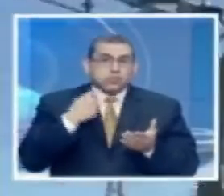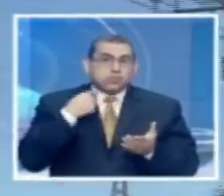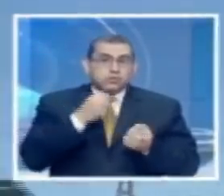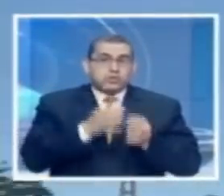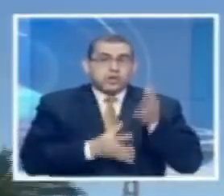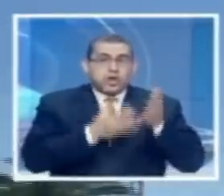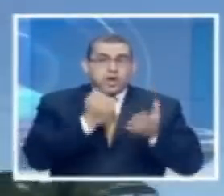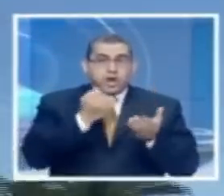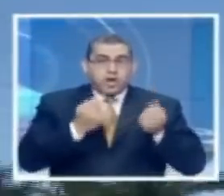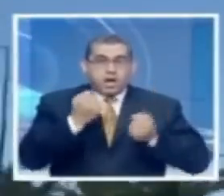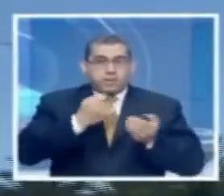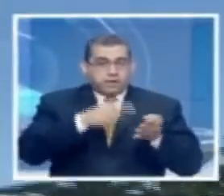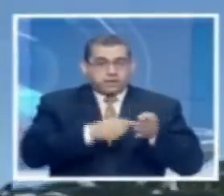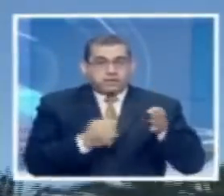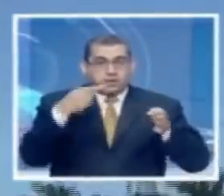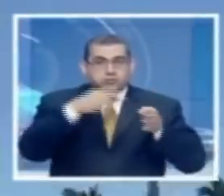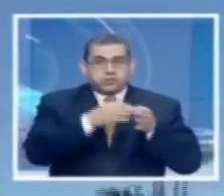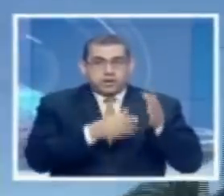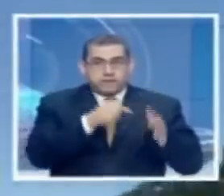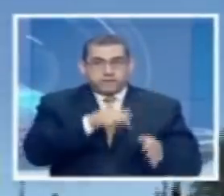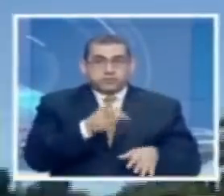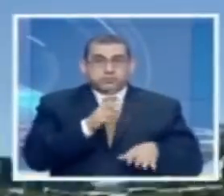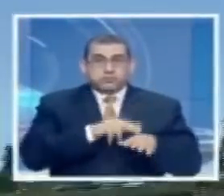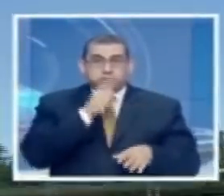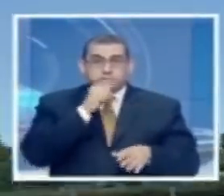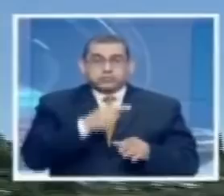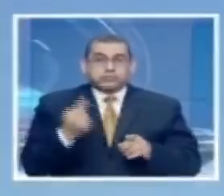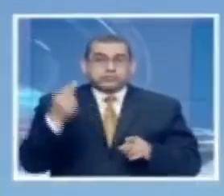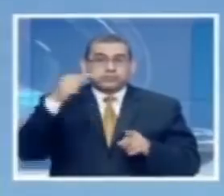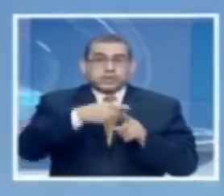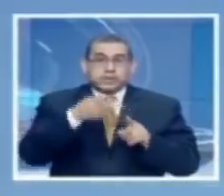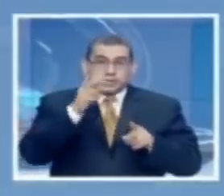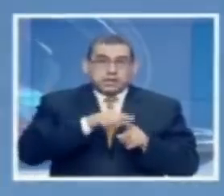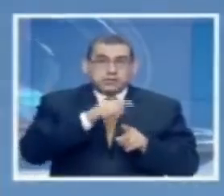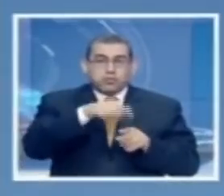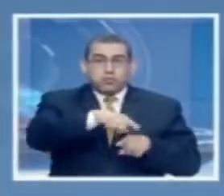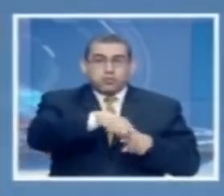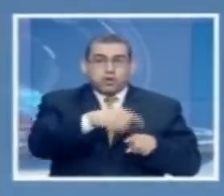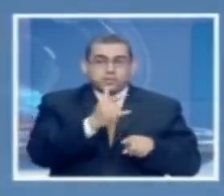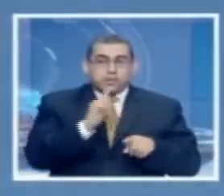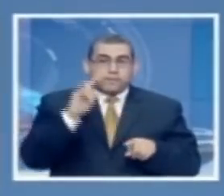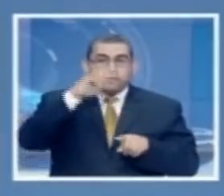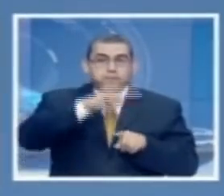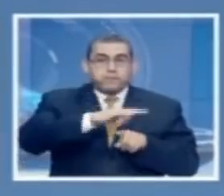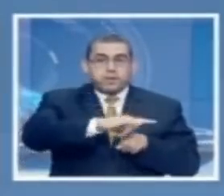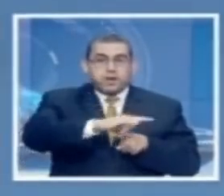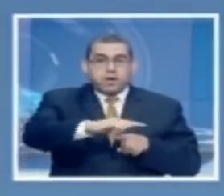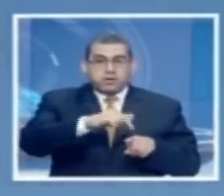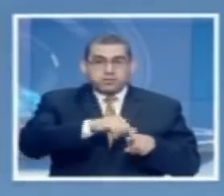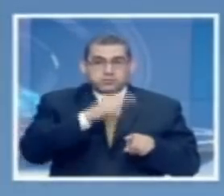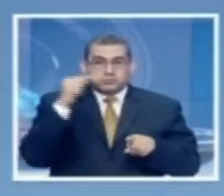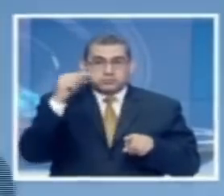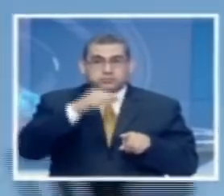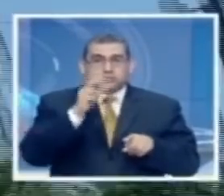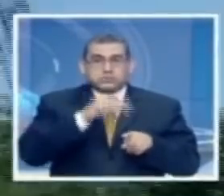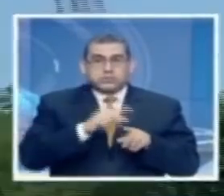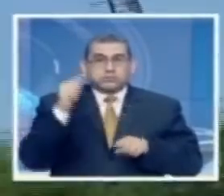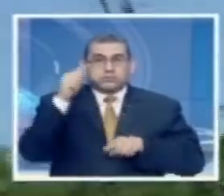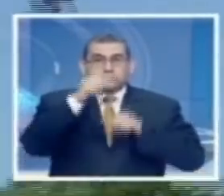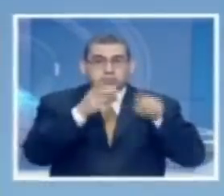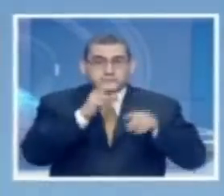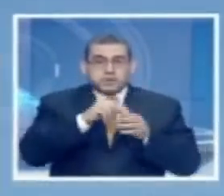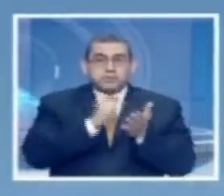اندلاع حريق بإحدى السيارات، كما سقط صاروخ آخر بالقرب من مطار بن غوريون، في حين طال صواريخ